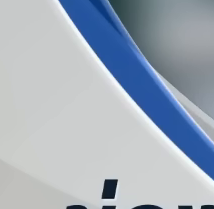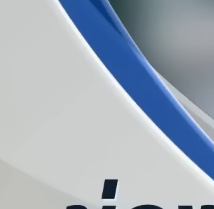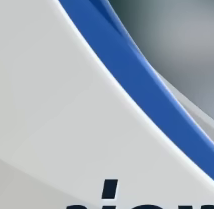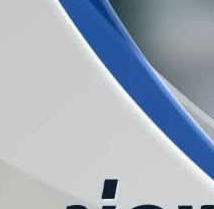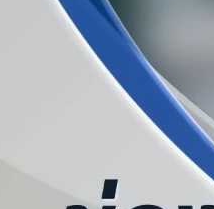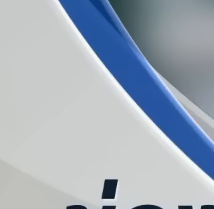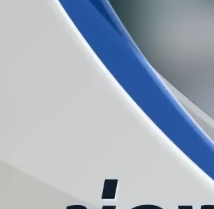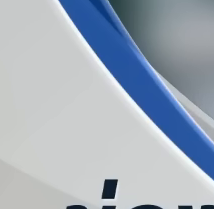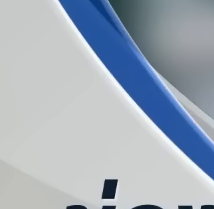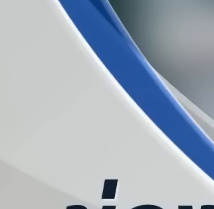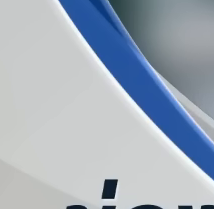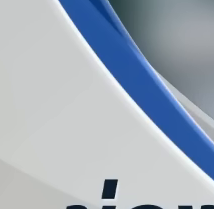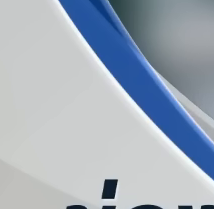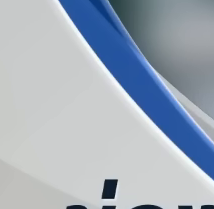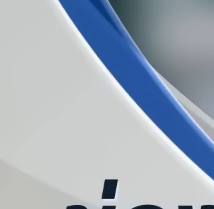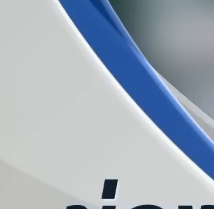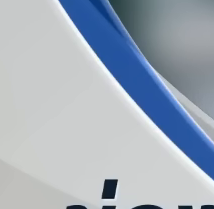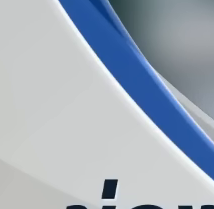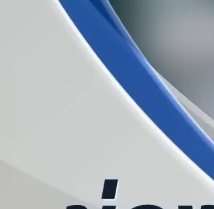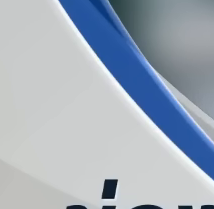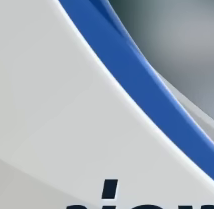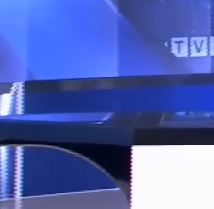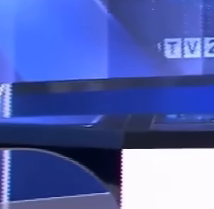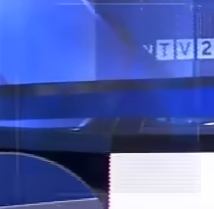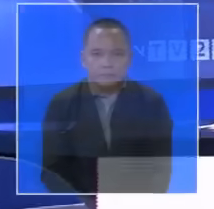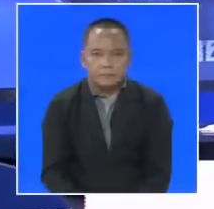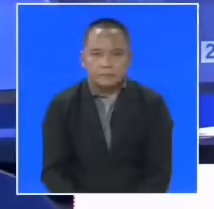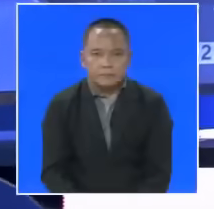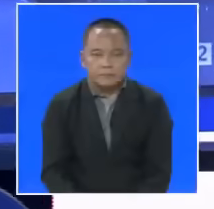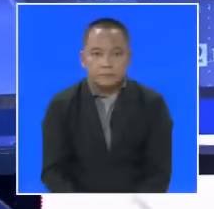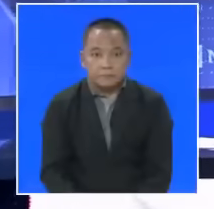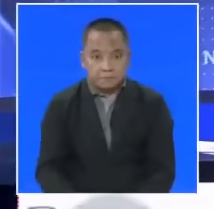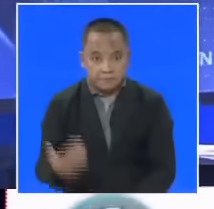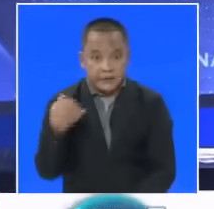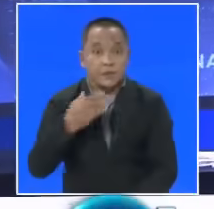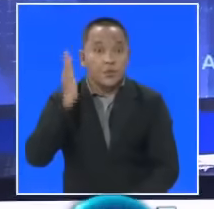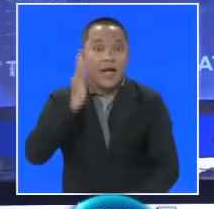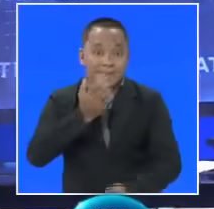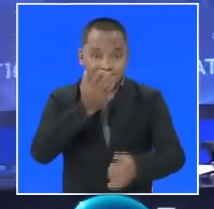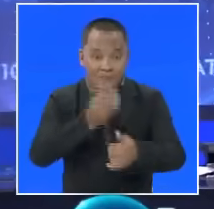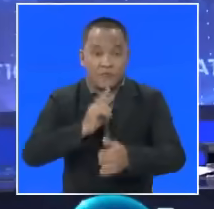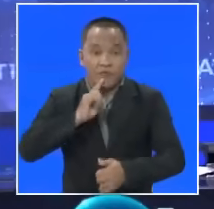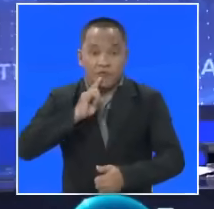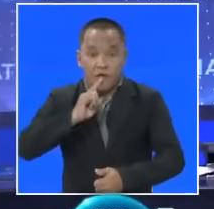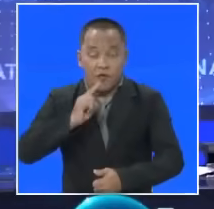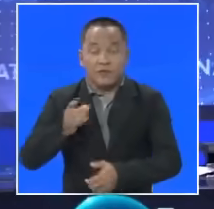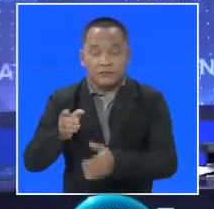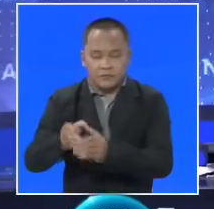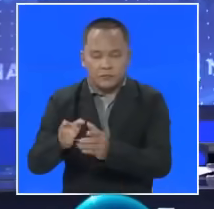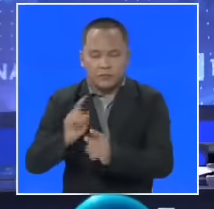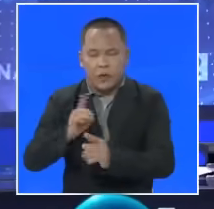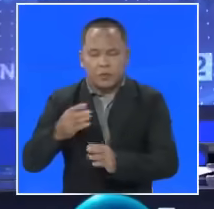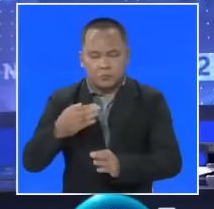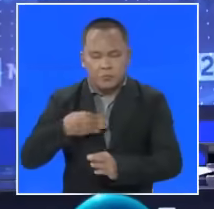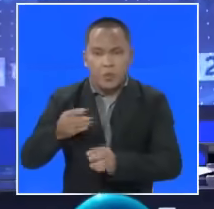ายสวยตำรวจแล้วด้วยติดตามในช่วงหน้าข่าวค่ำเนชั่นค่ะ มีหนุ่มคนหนึ่งไปร้องเพจสายใหม่ต้องรอดนะคะเขาบอกว่าเข